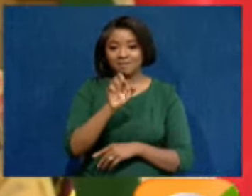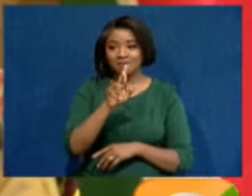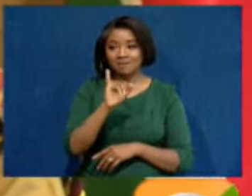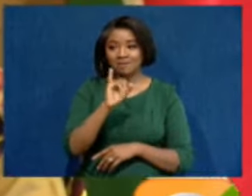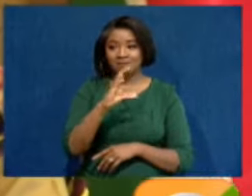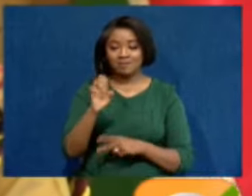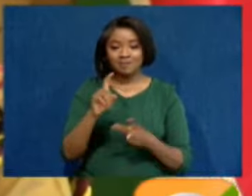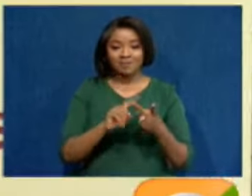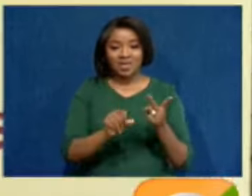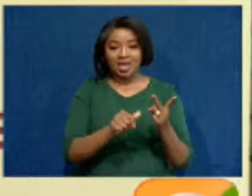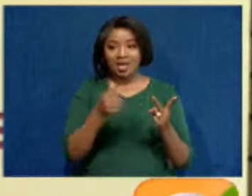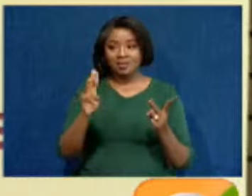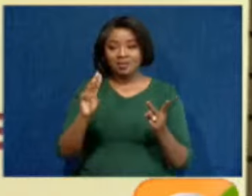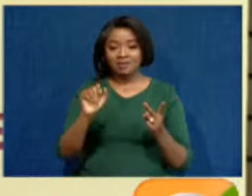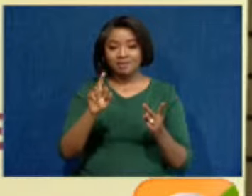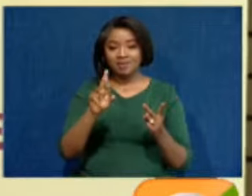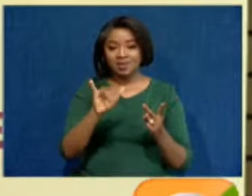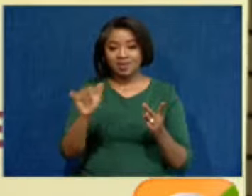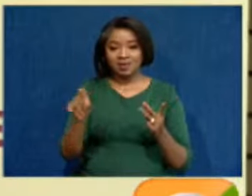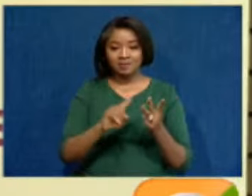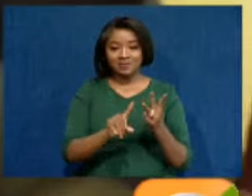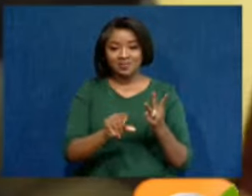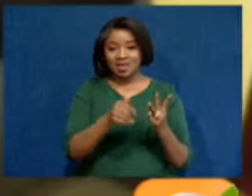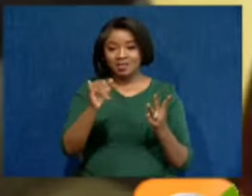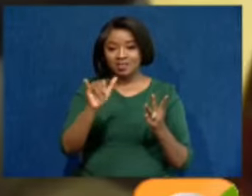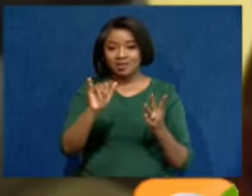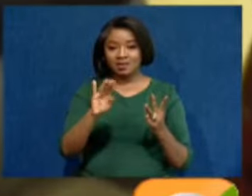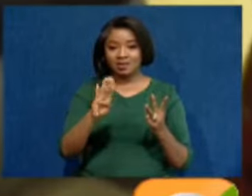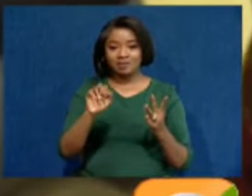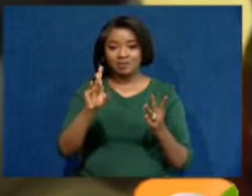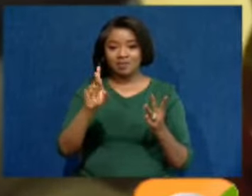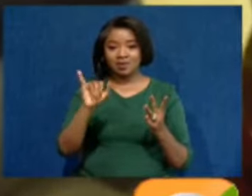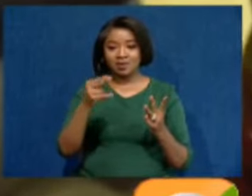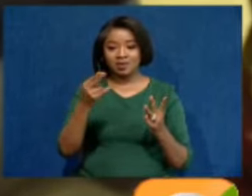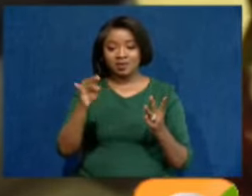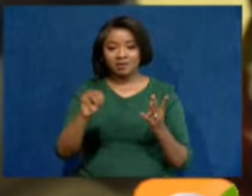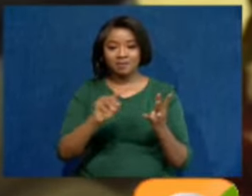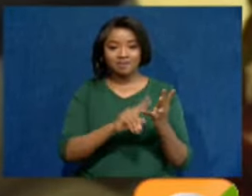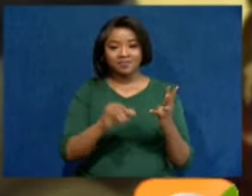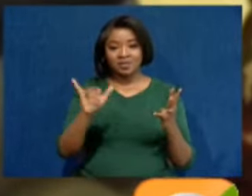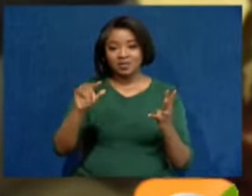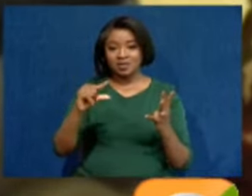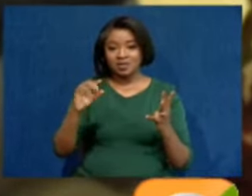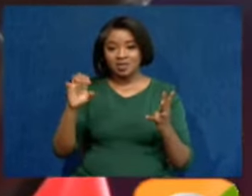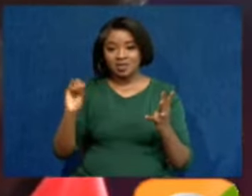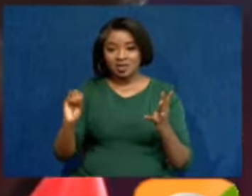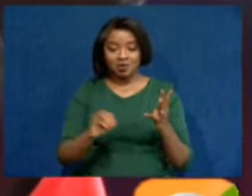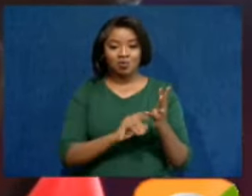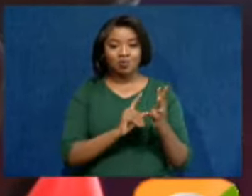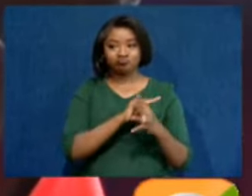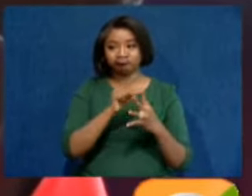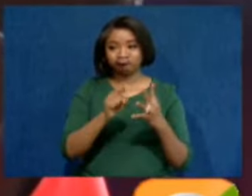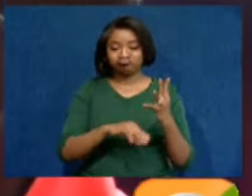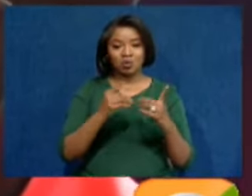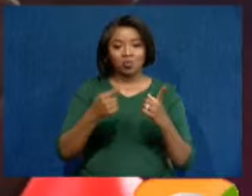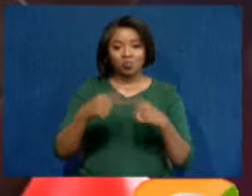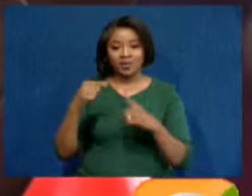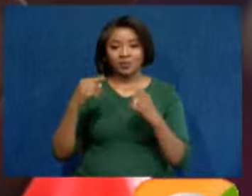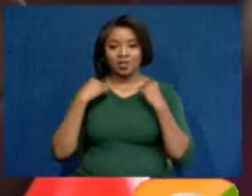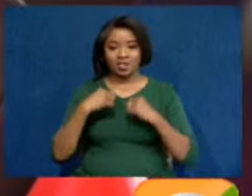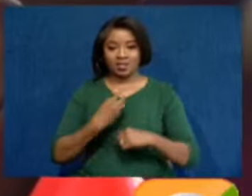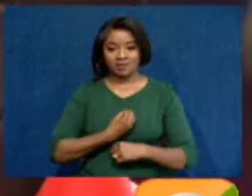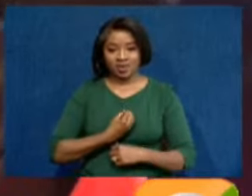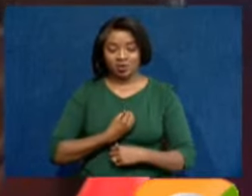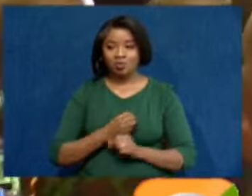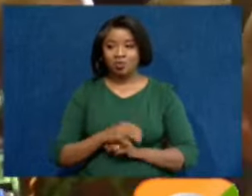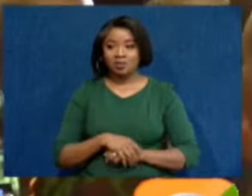ya mita 800 na mwenzake Abraham Kibwot, Julius Yego na Emmanuel Mwanyonyi aliyeshinda dhahabu ya mita 800 ya wanaume. Kufuatia